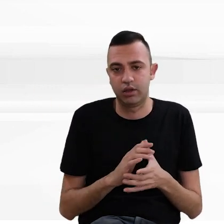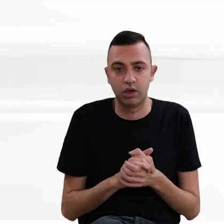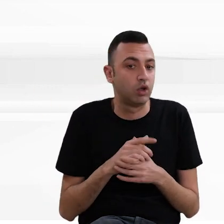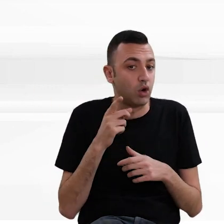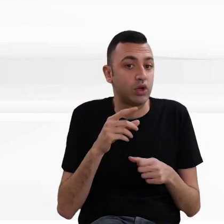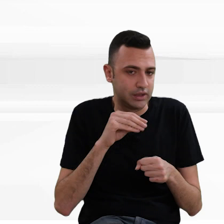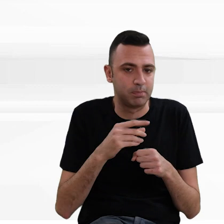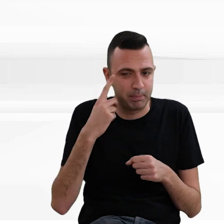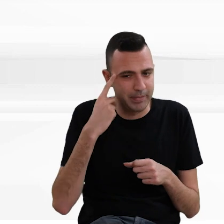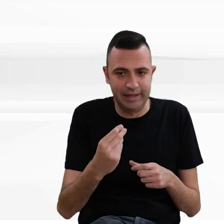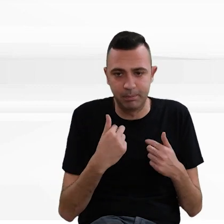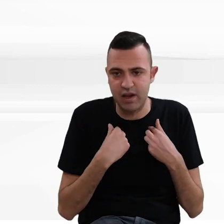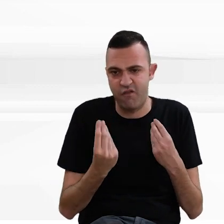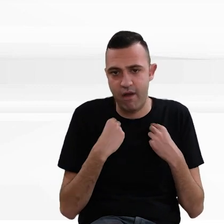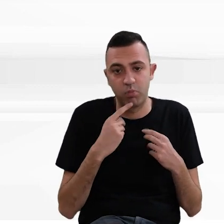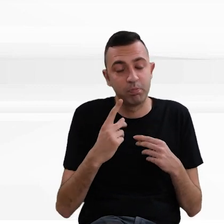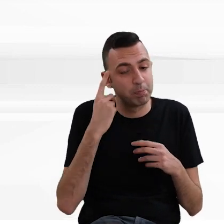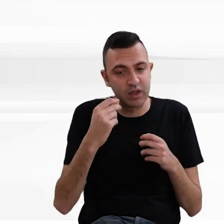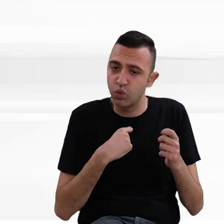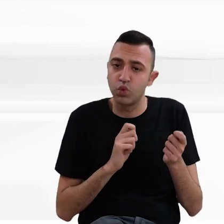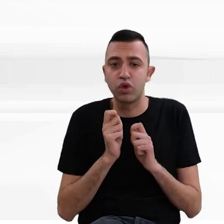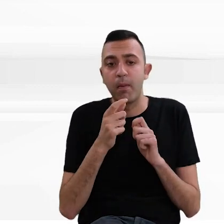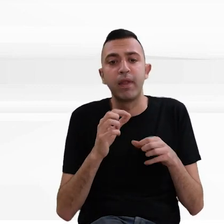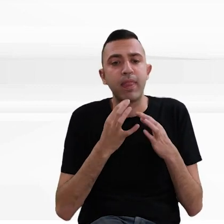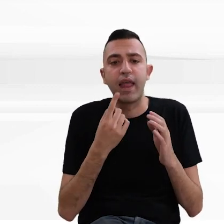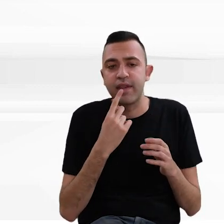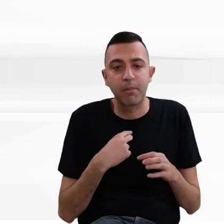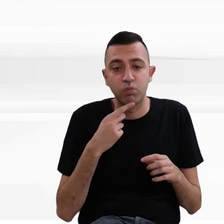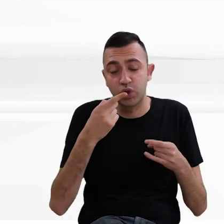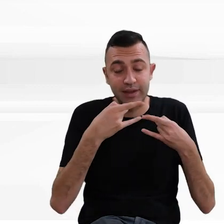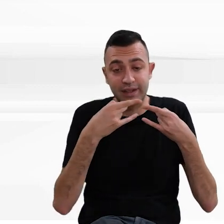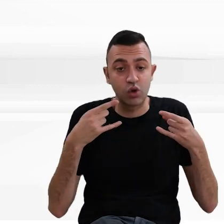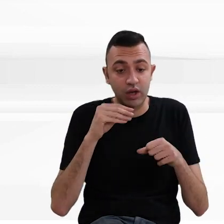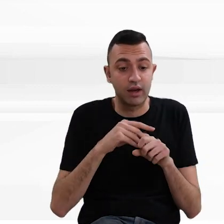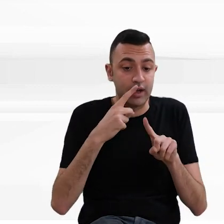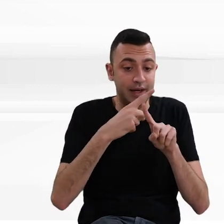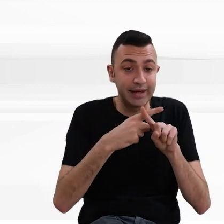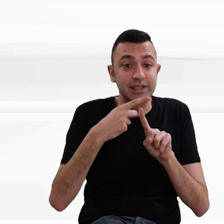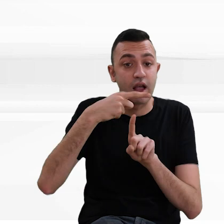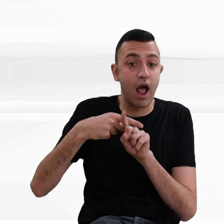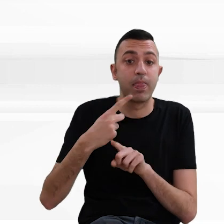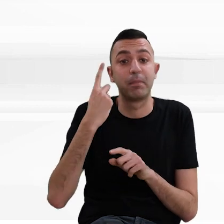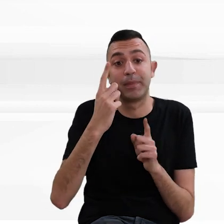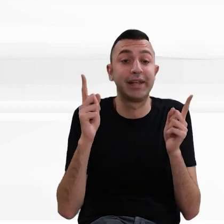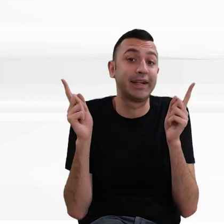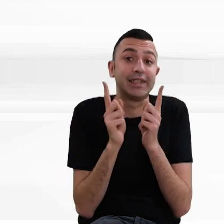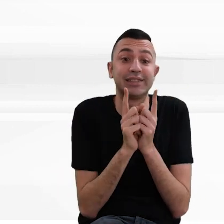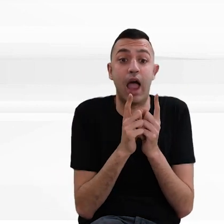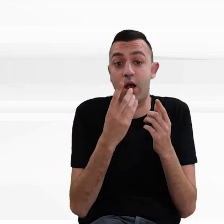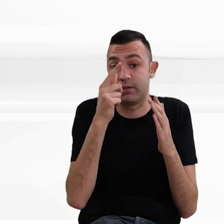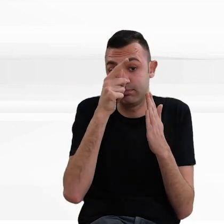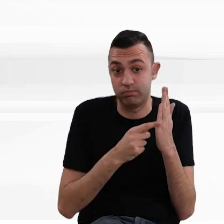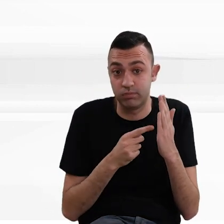orada bu bilgiyi de kullanarak buradaki ne demişti sevgili öğrenciler bu dikdörtgenler iki artı bir kez kısa kenar üzerine